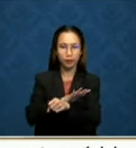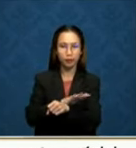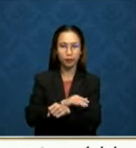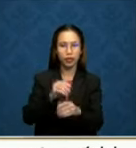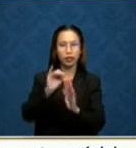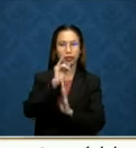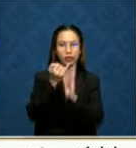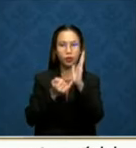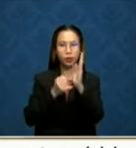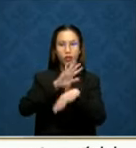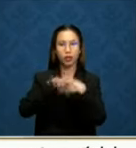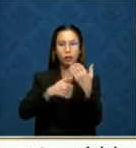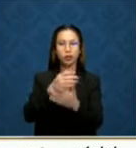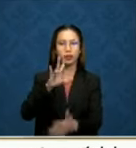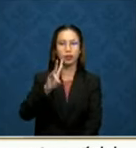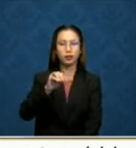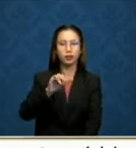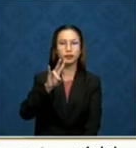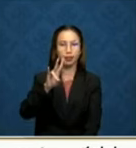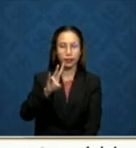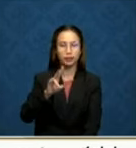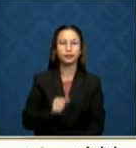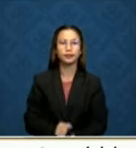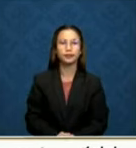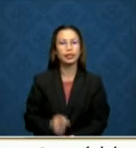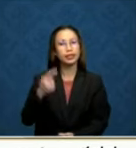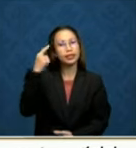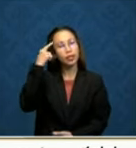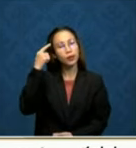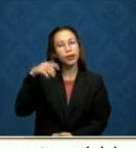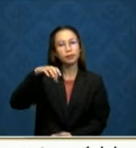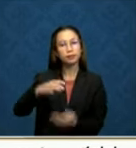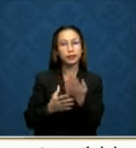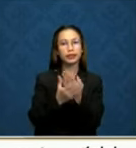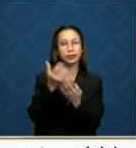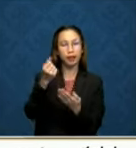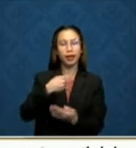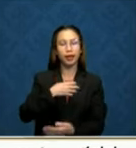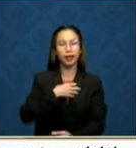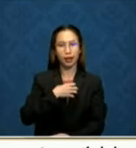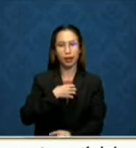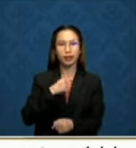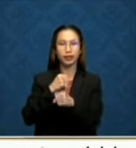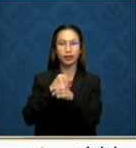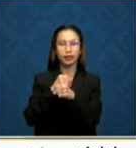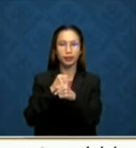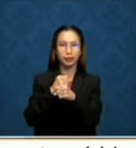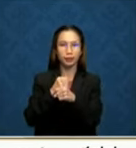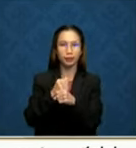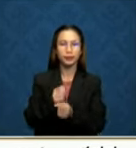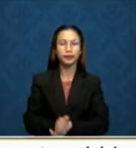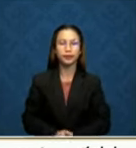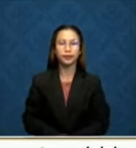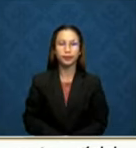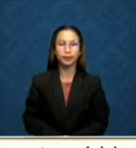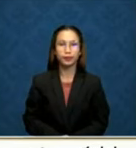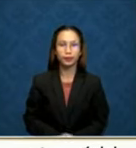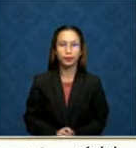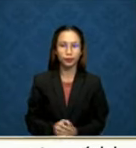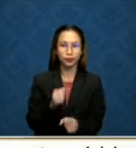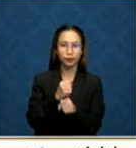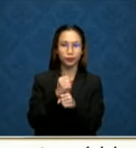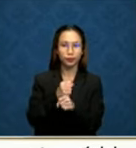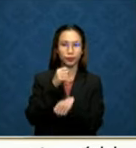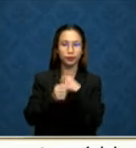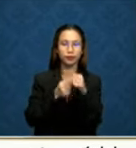77 จหวดค่ะอัี้ก็คงเป็นความทระทายที่สภาพพรผู้ veleafได้จะดำเนนการ